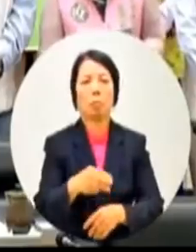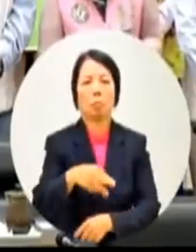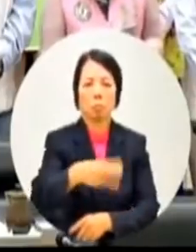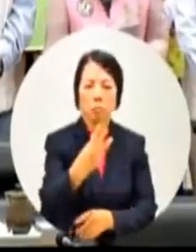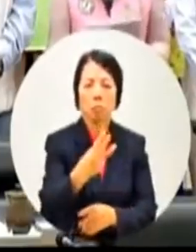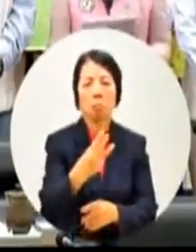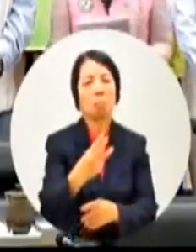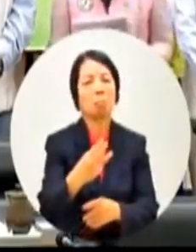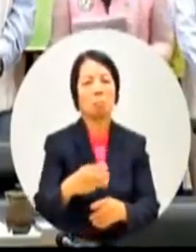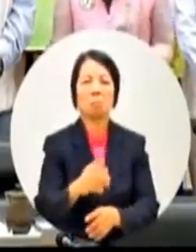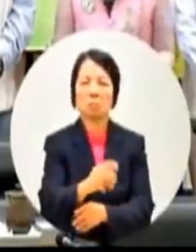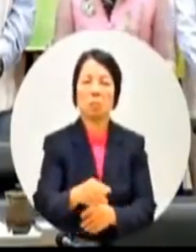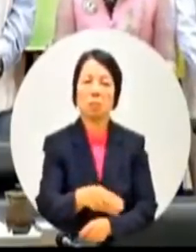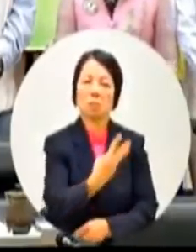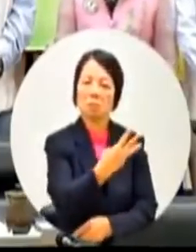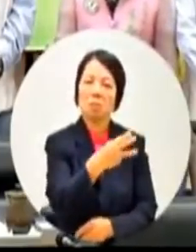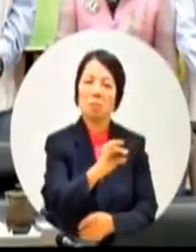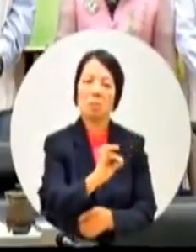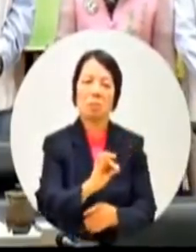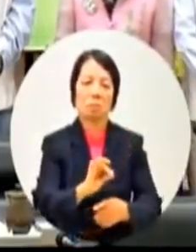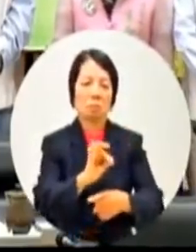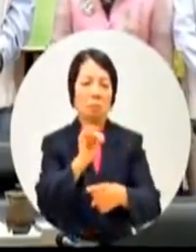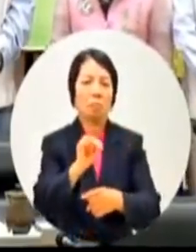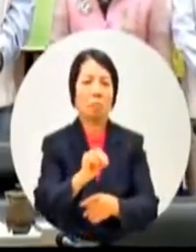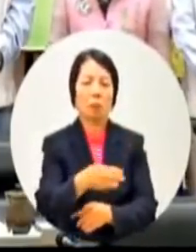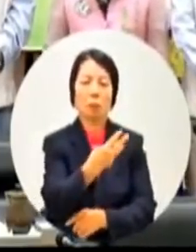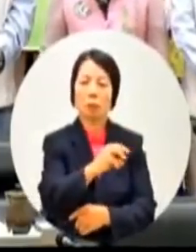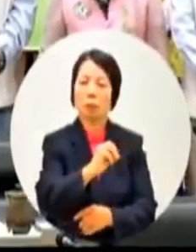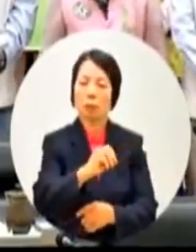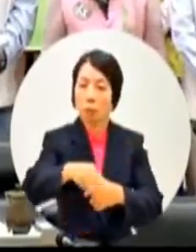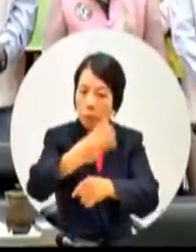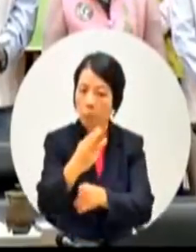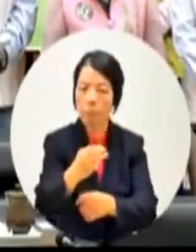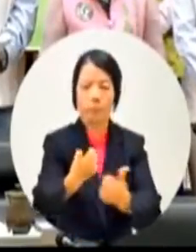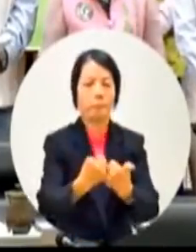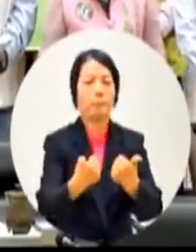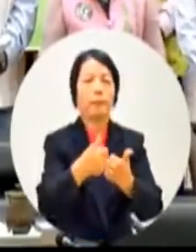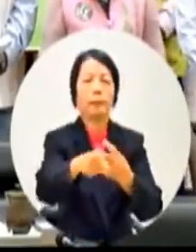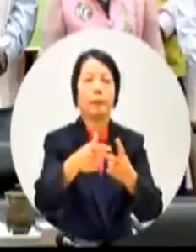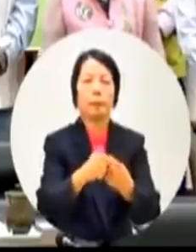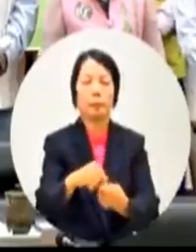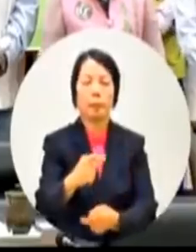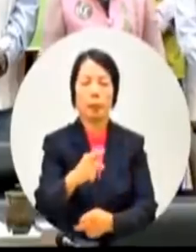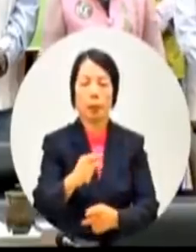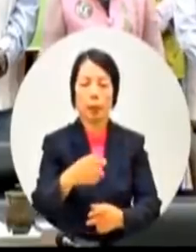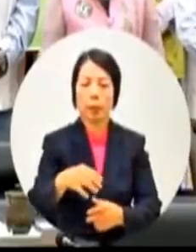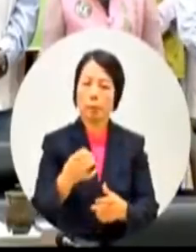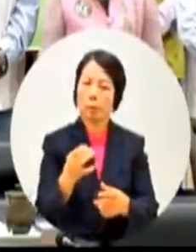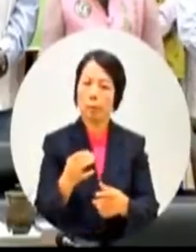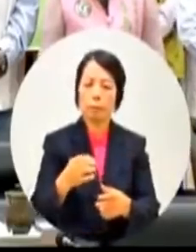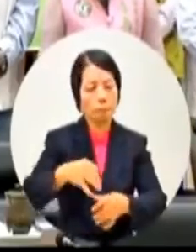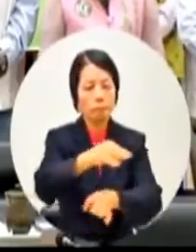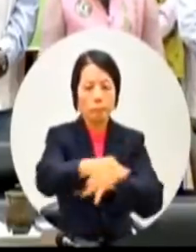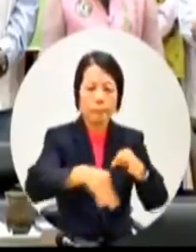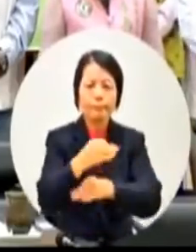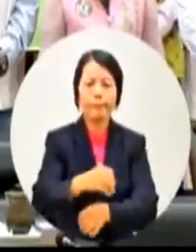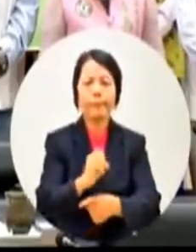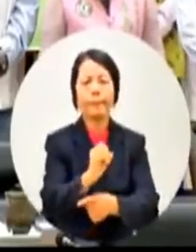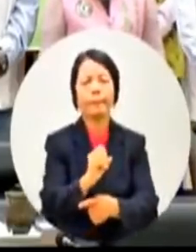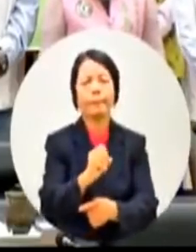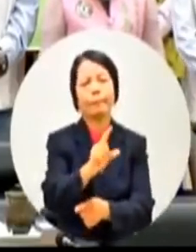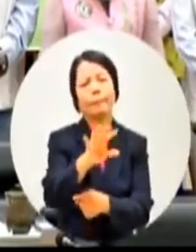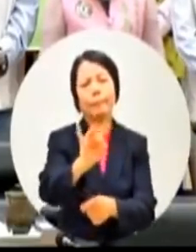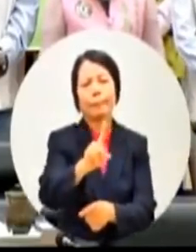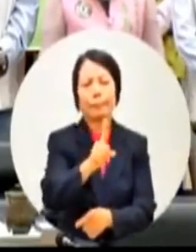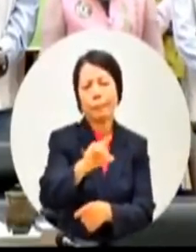下。希望你讲诶，我们政治0分。我们可以去接受，我们为了台湾要怎么去发展，咱